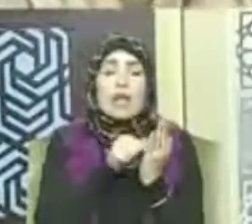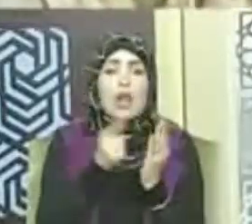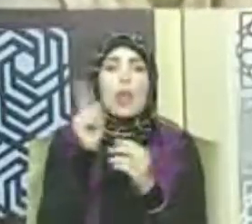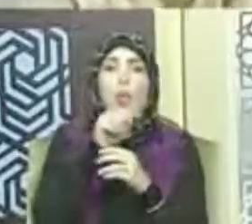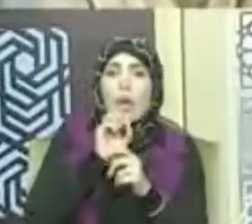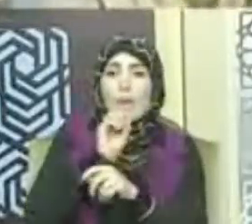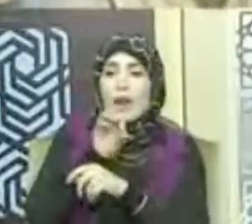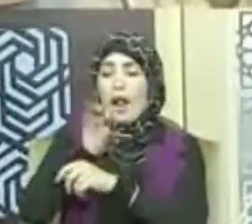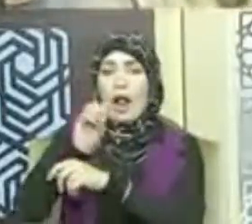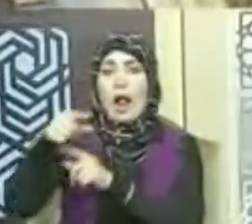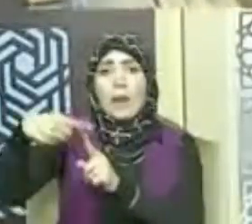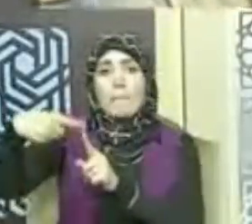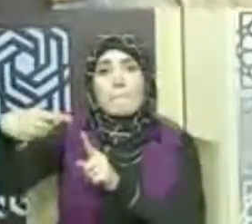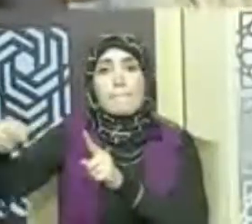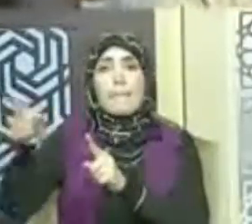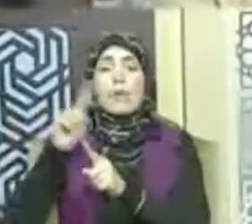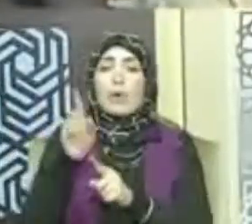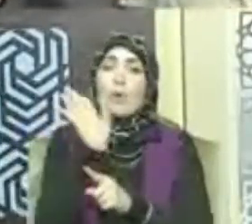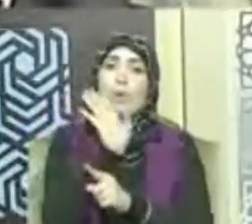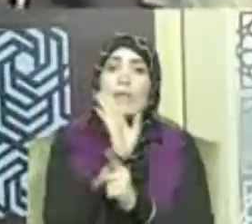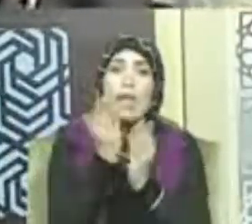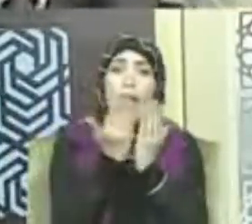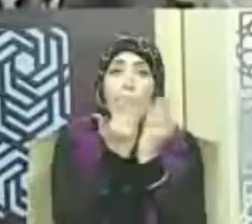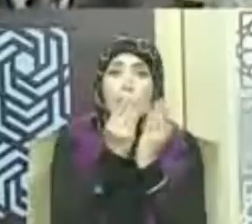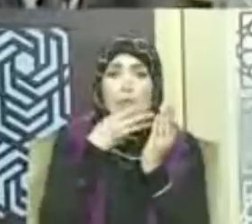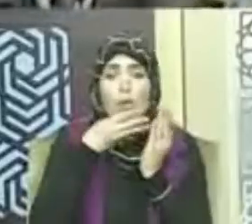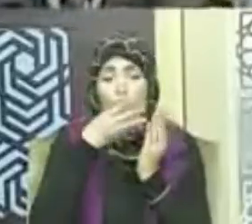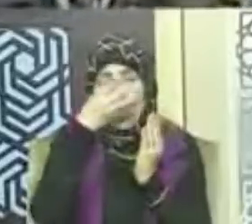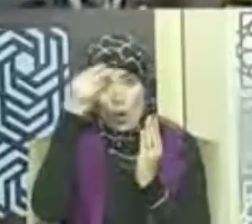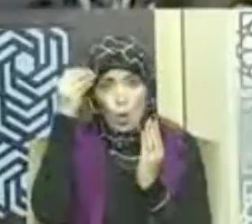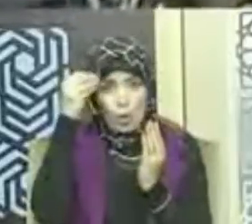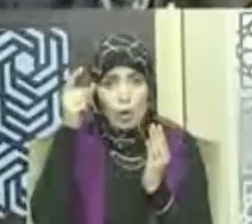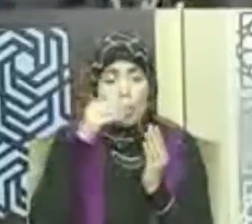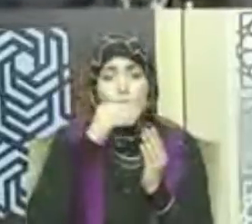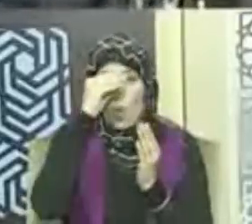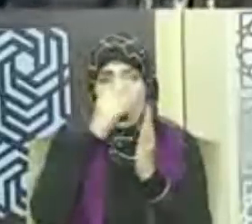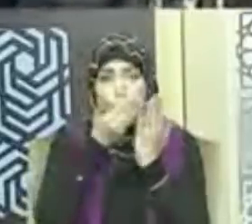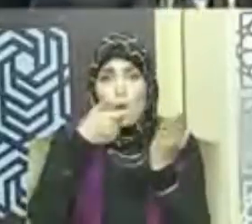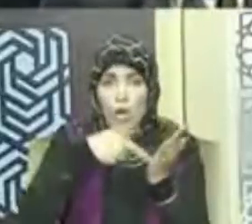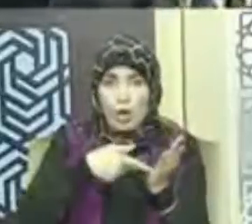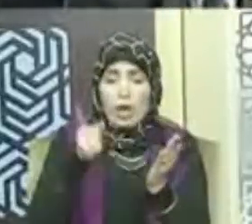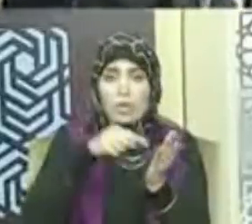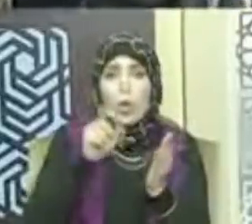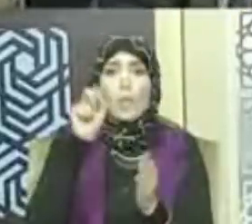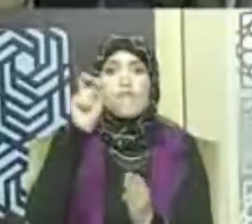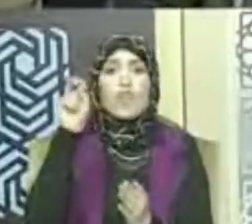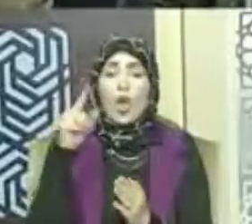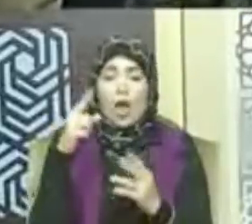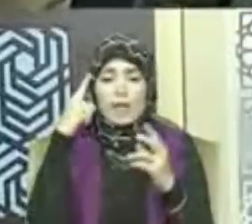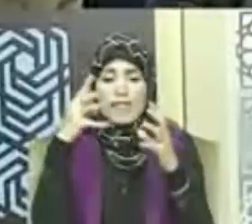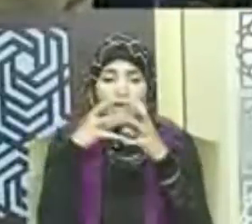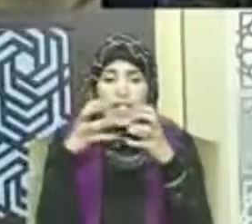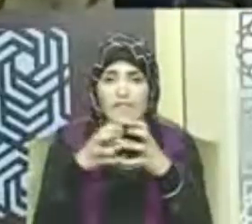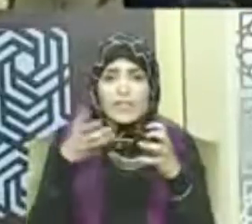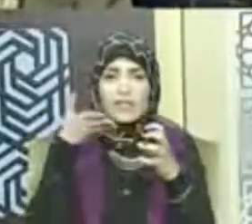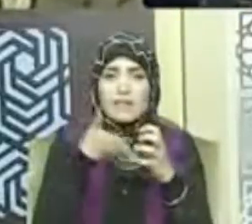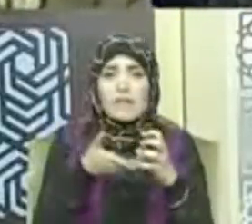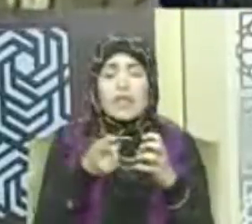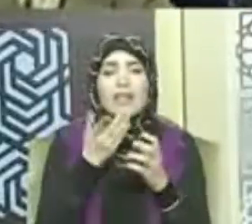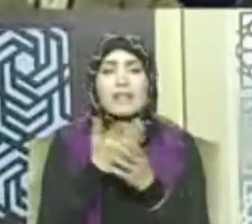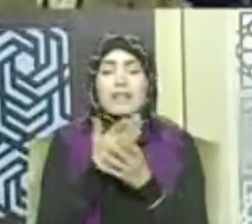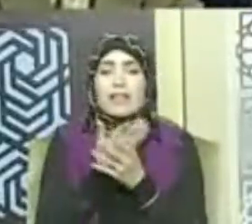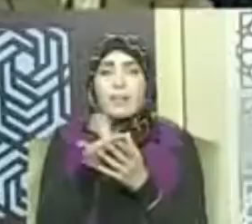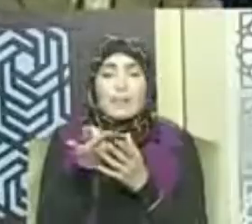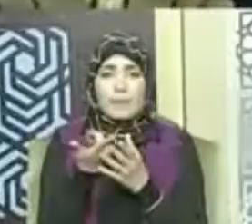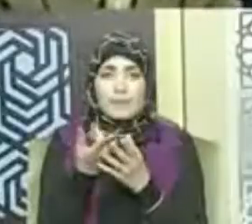وتعليما ومدارسة وفقها، فعطاء القرآن لا ينفد إلى